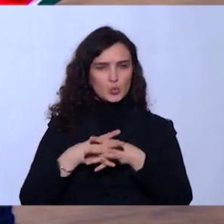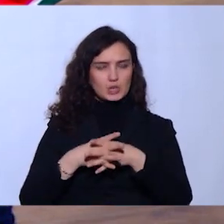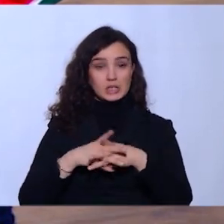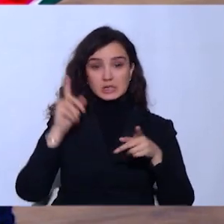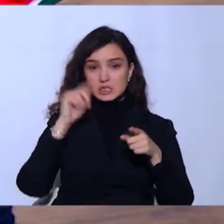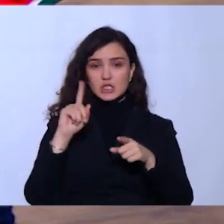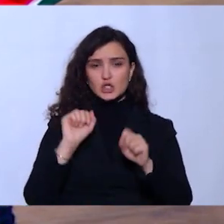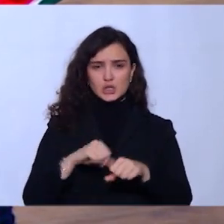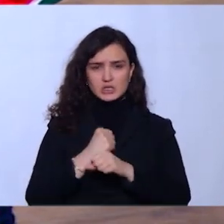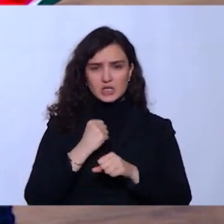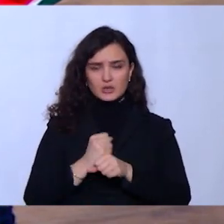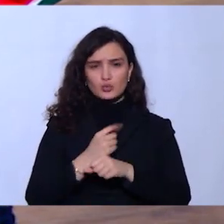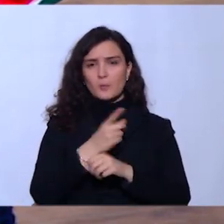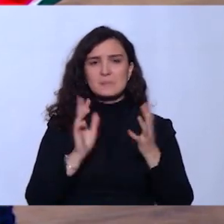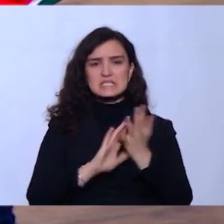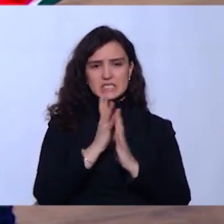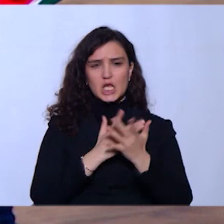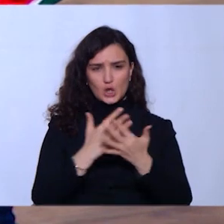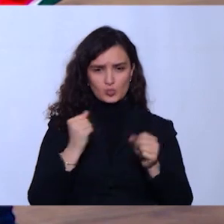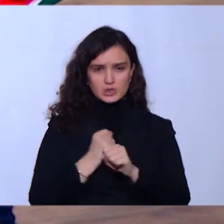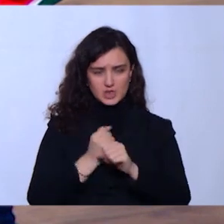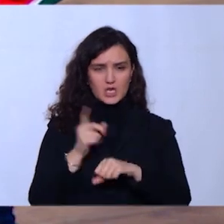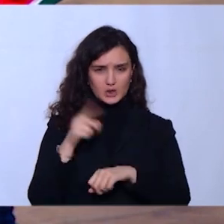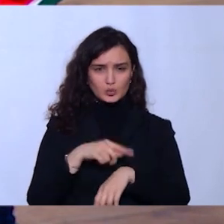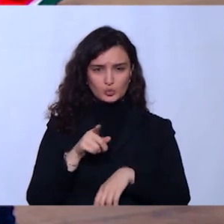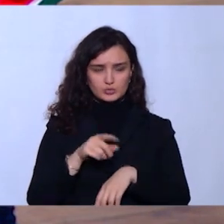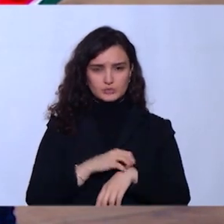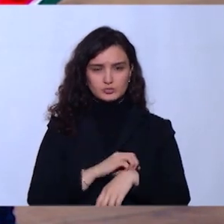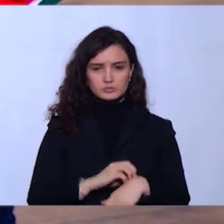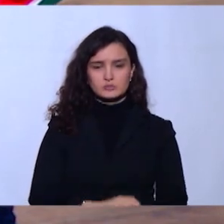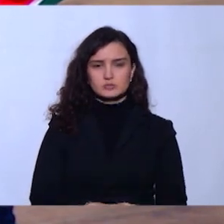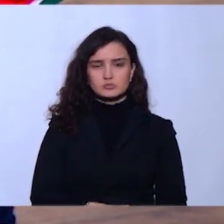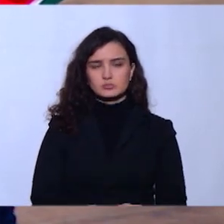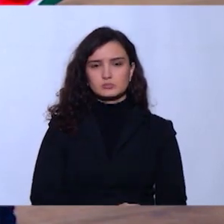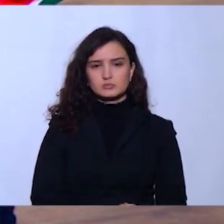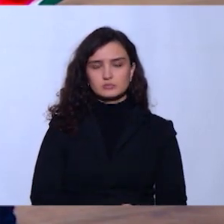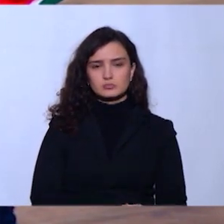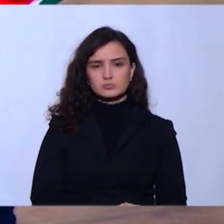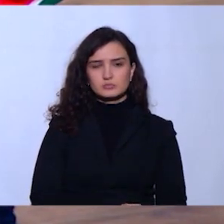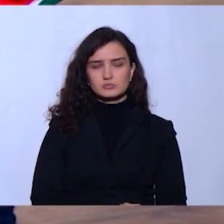რა, შეგიძლიათ მცენარეულიც გააკეთოთ. შეგიძლიათ.